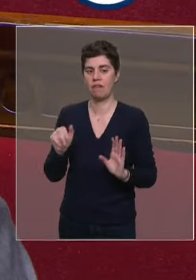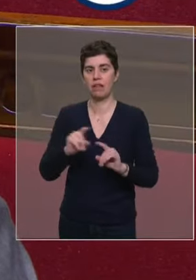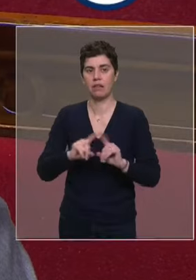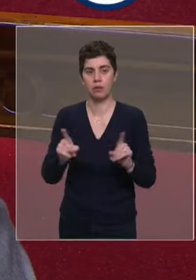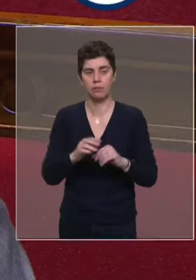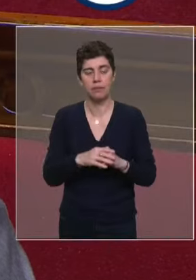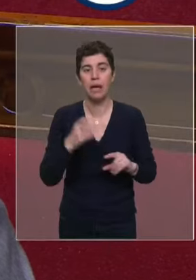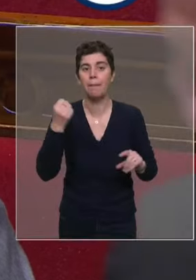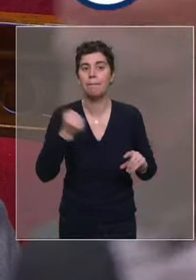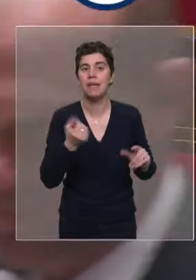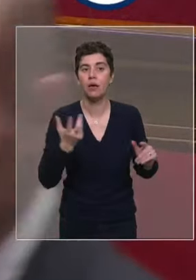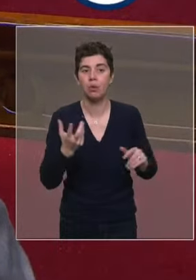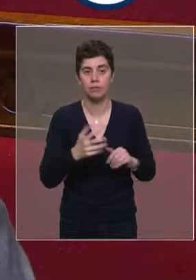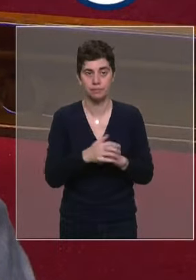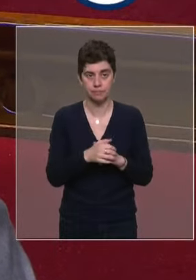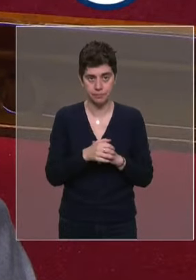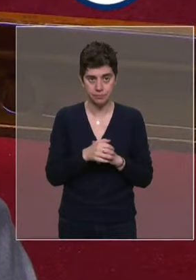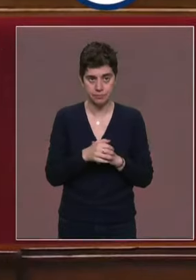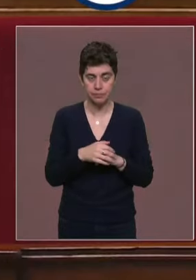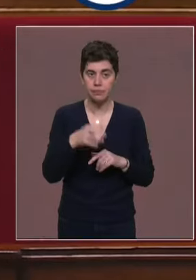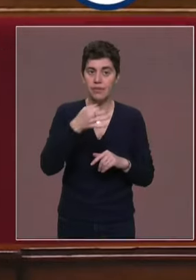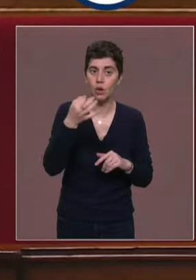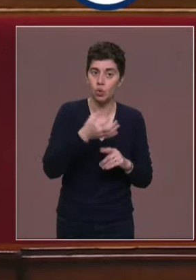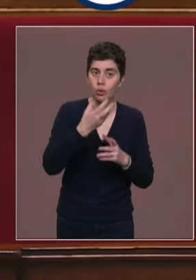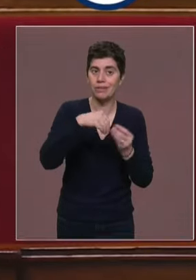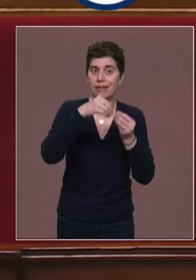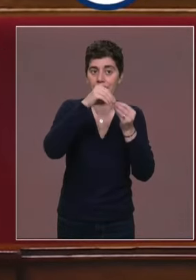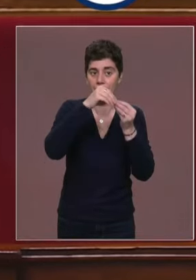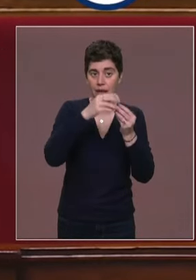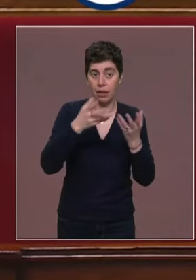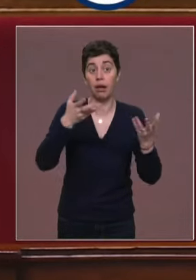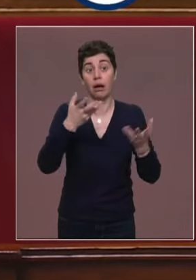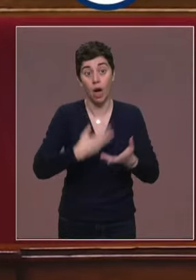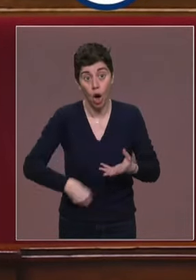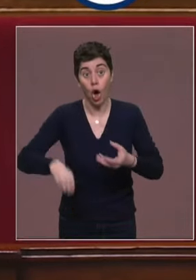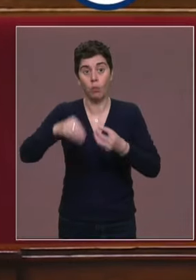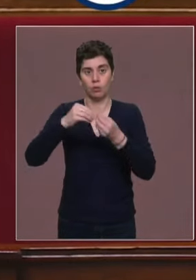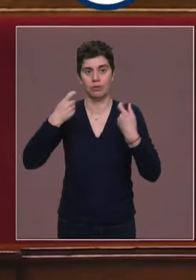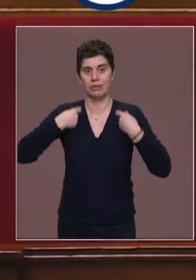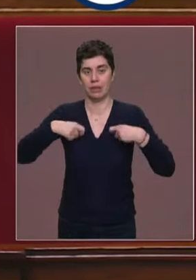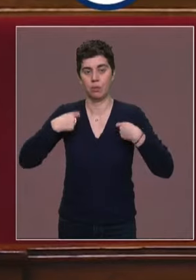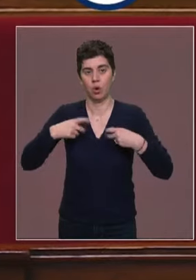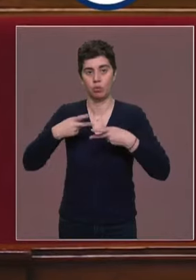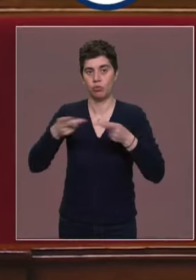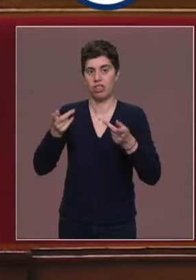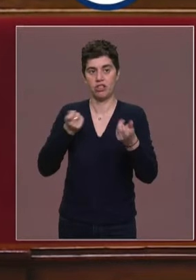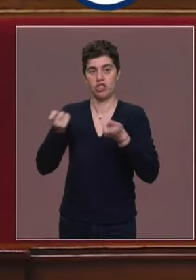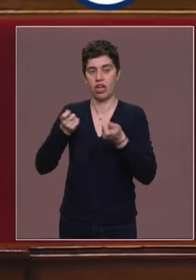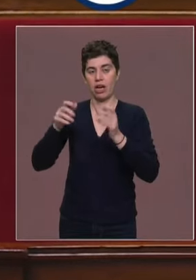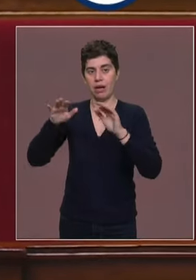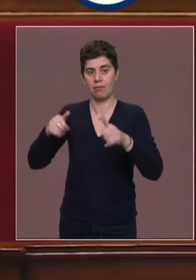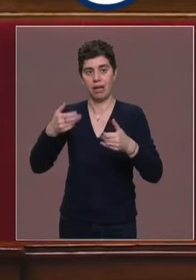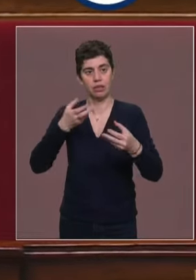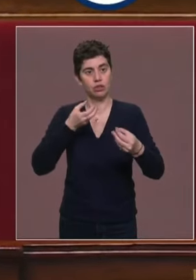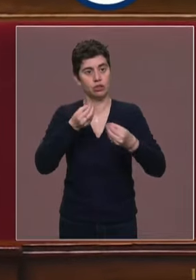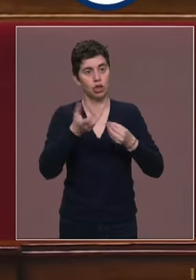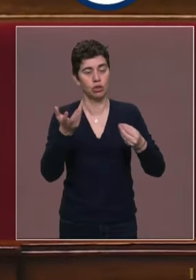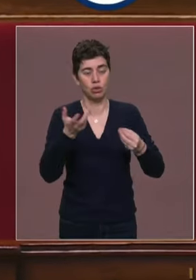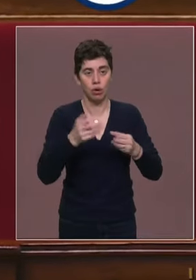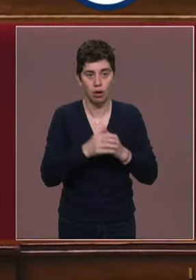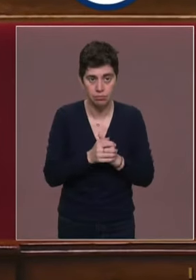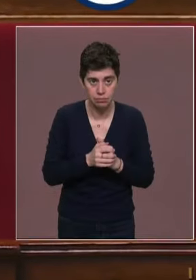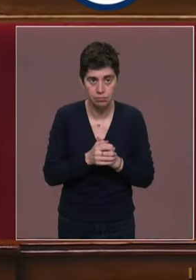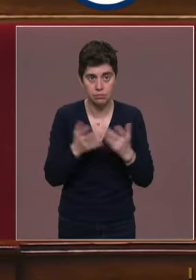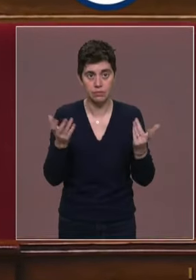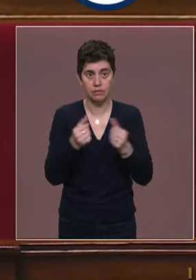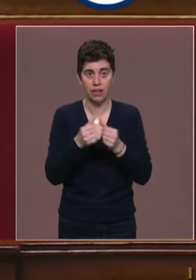encore, les incertitudes liées à l'oscillation des taux d'intérêt combinées à une dépense publique non maîtrisée risquent de rendre caduque toute la